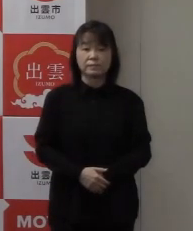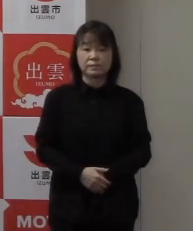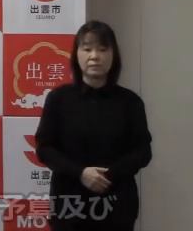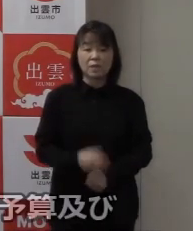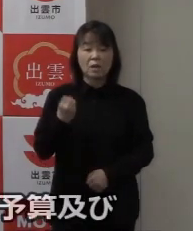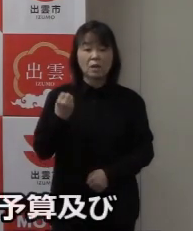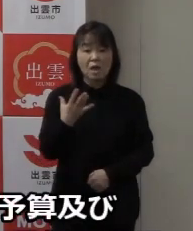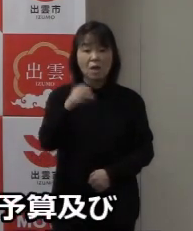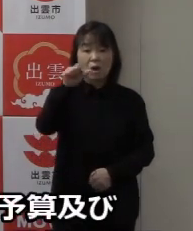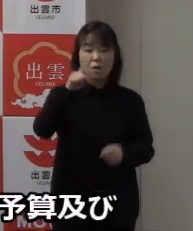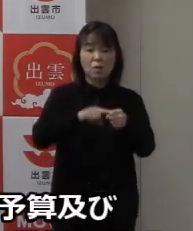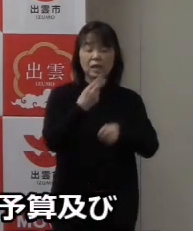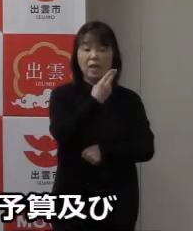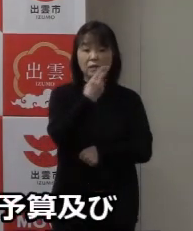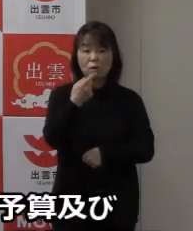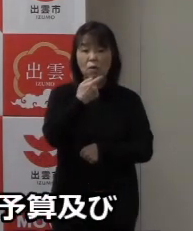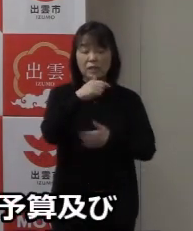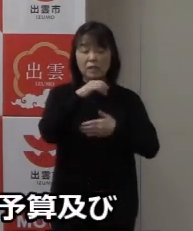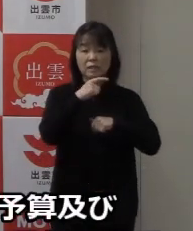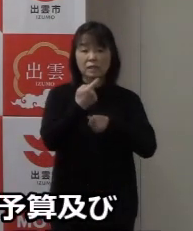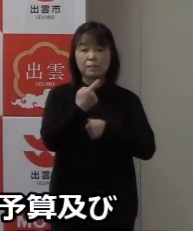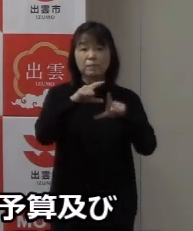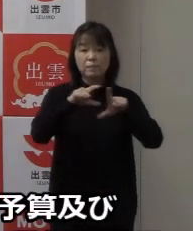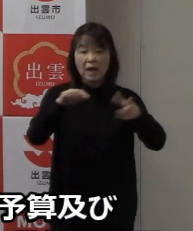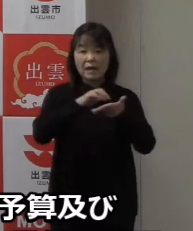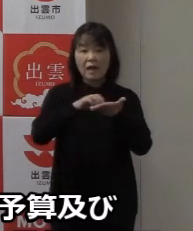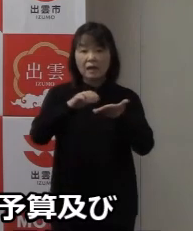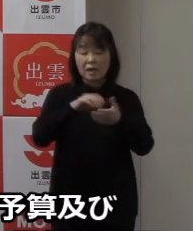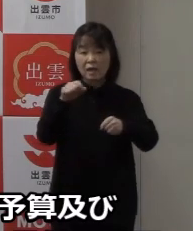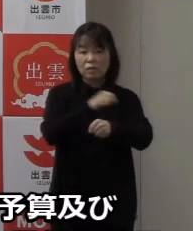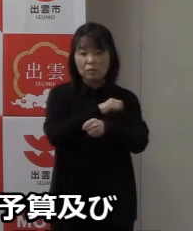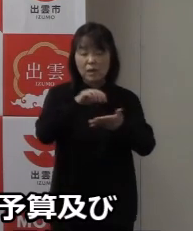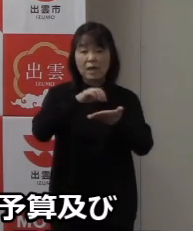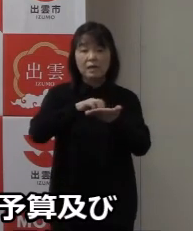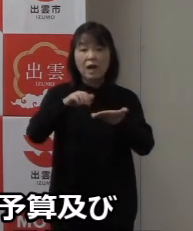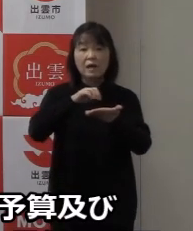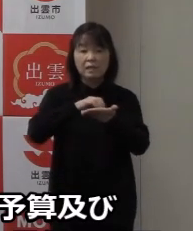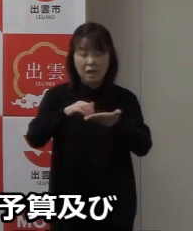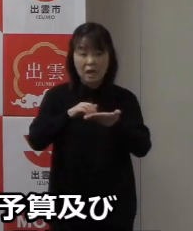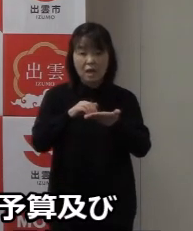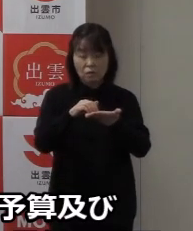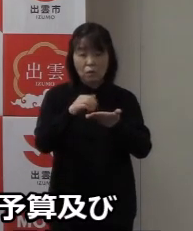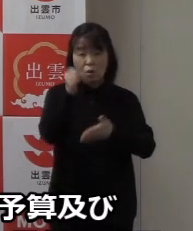令和5年度の一般会計特別会計の当初予算、および